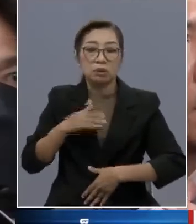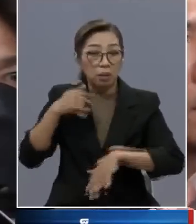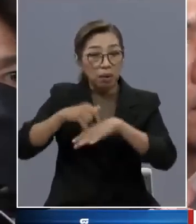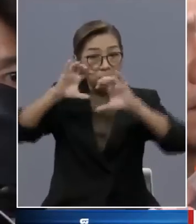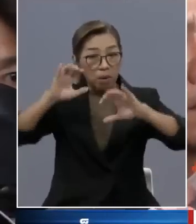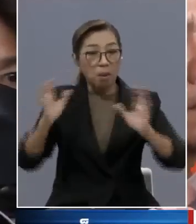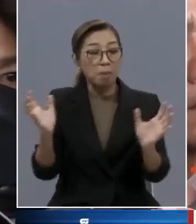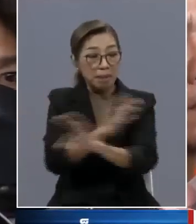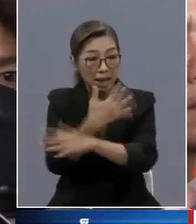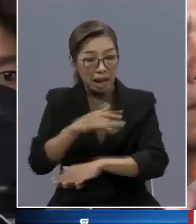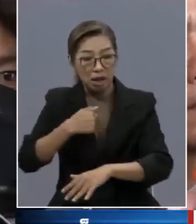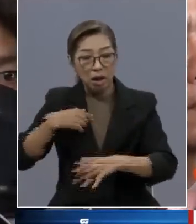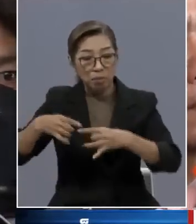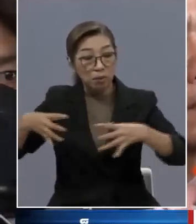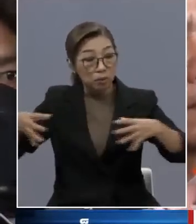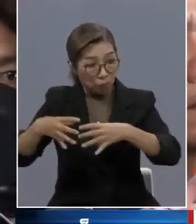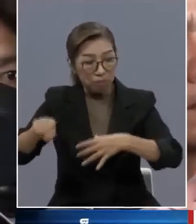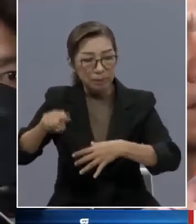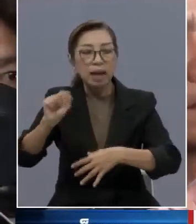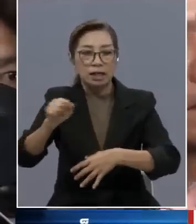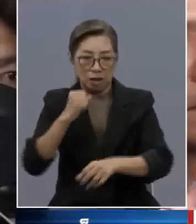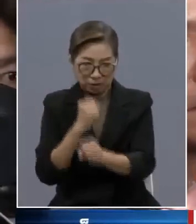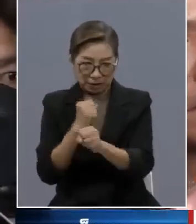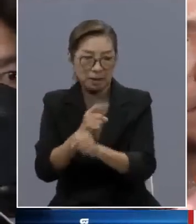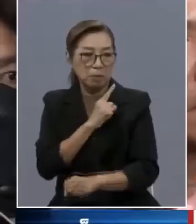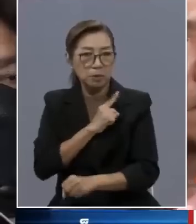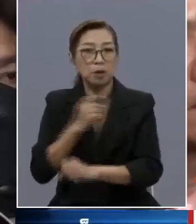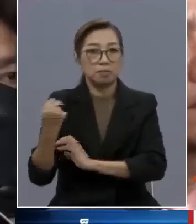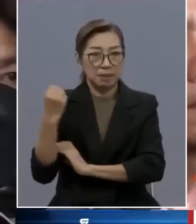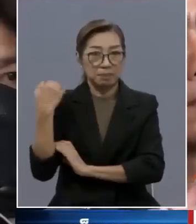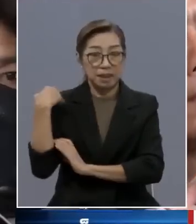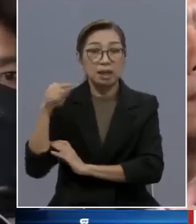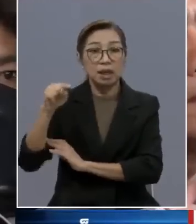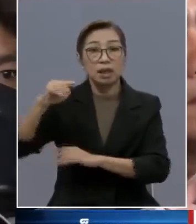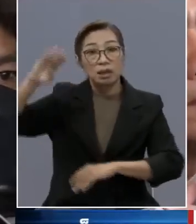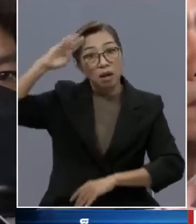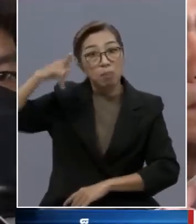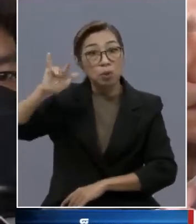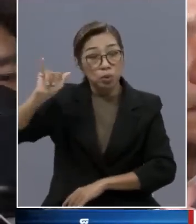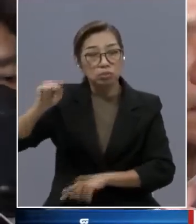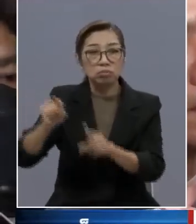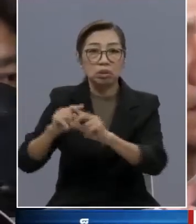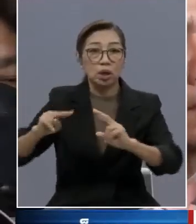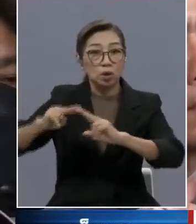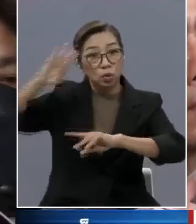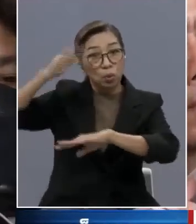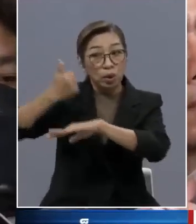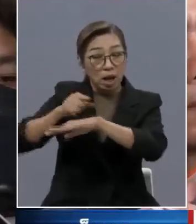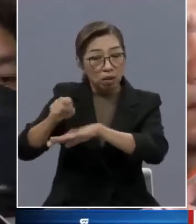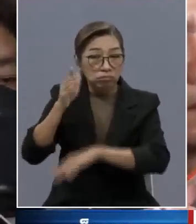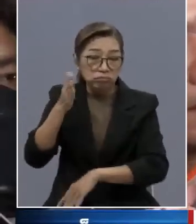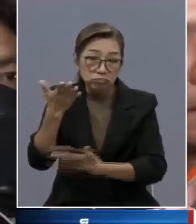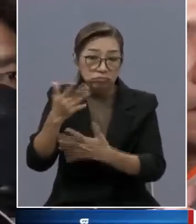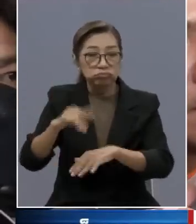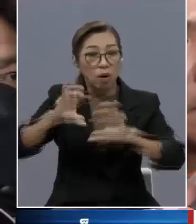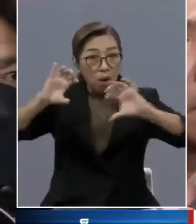ส่วนพลเอกประยุทธ์ครับนายกรัฐมนตรีและรัฐมนตรีว่าการกระทรวงกลาโหมก็จะวางมือทางการเมืองหรือไม่นั้นยังไม่ทราบนะฮะ